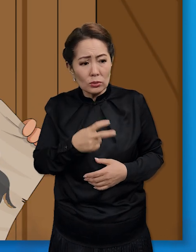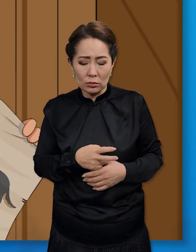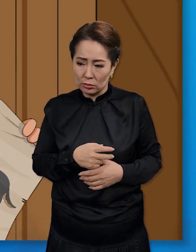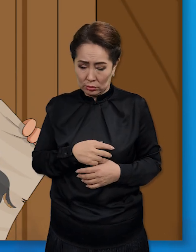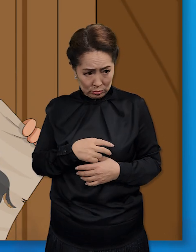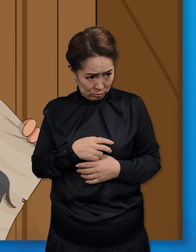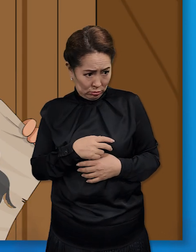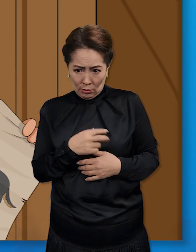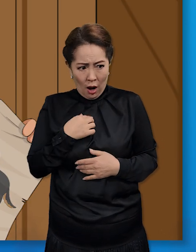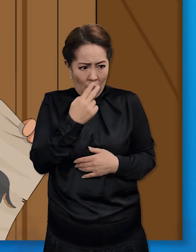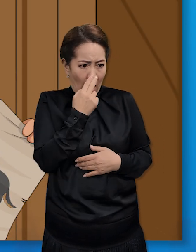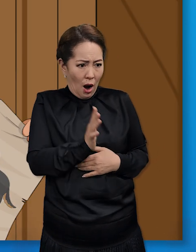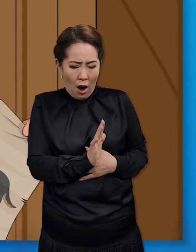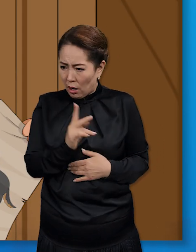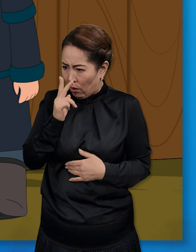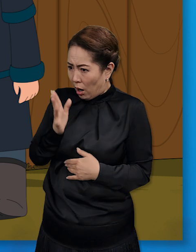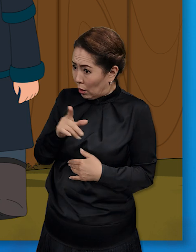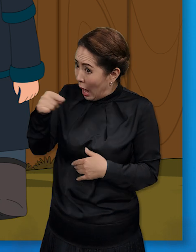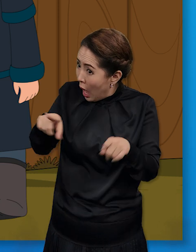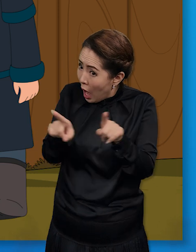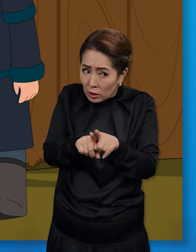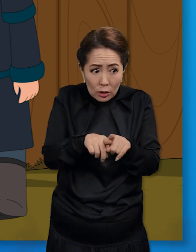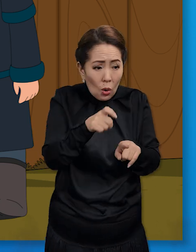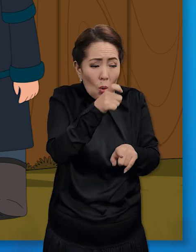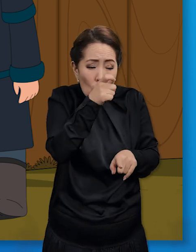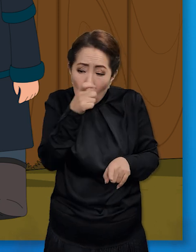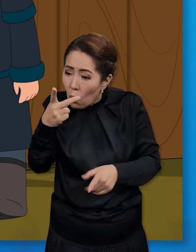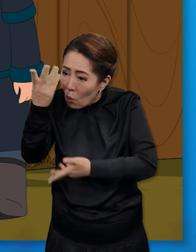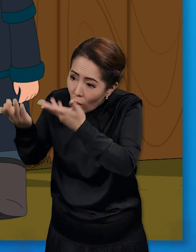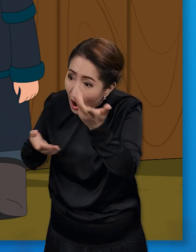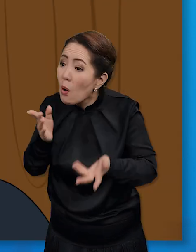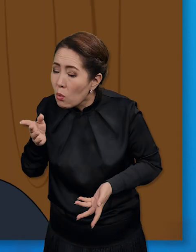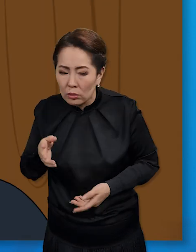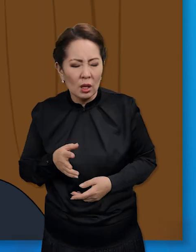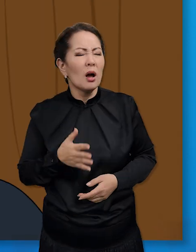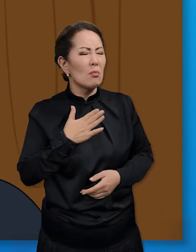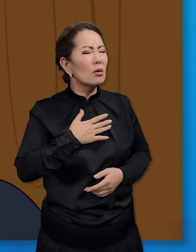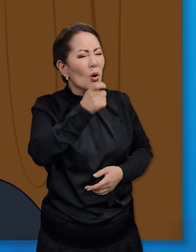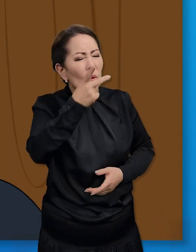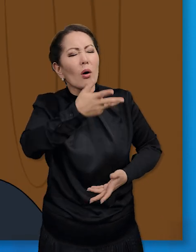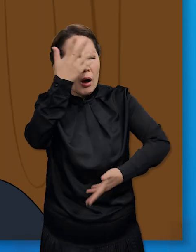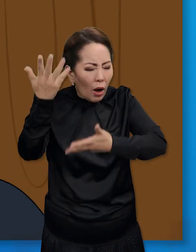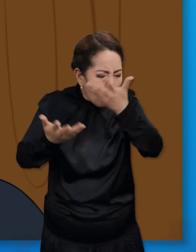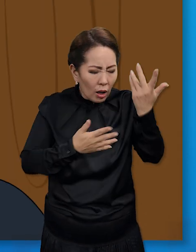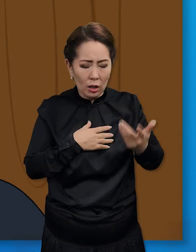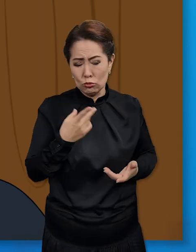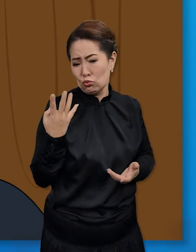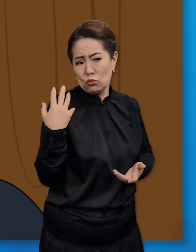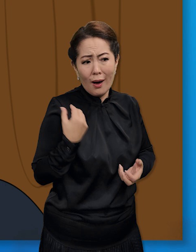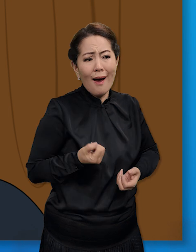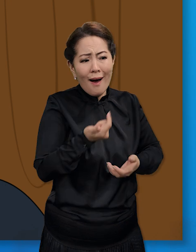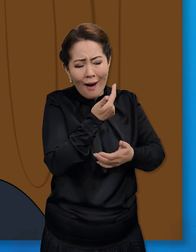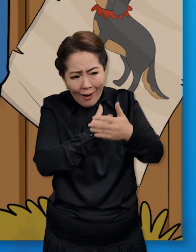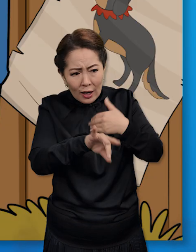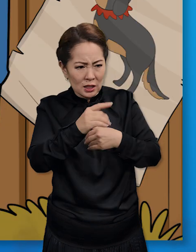юм байна. Та бас хүн сураглаж байгаа юм уу? Хүү маань хэд хоногийн өмнө гарч яваад ирээгүй яваа юм. Ах нь хайгаад